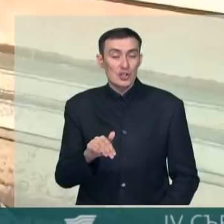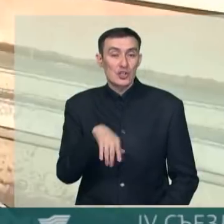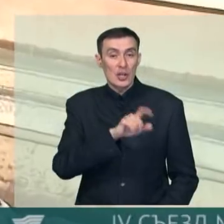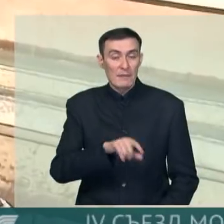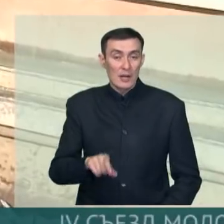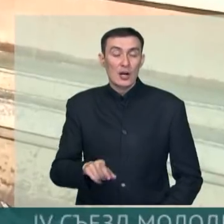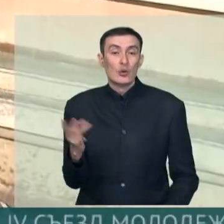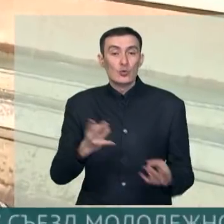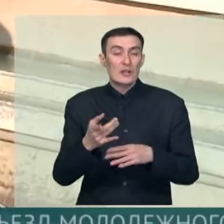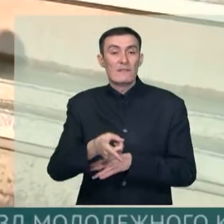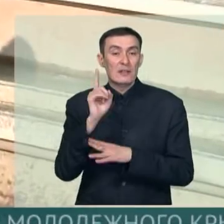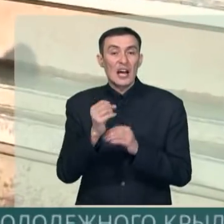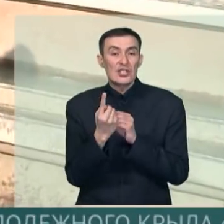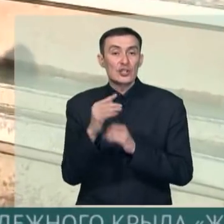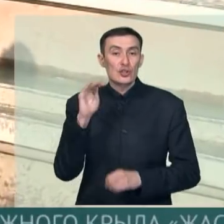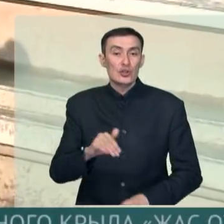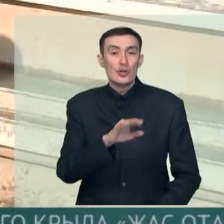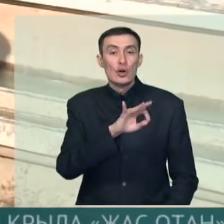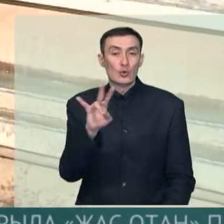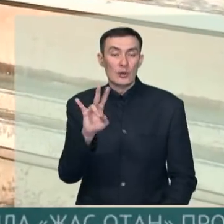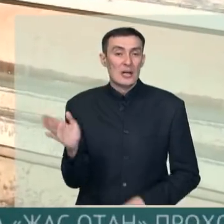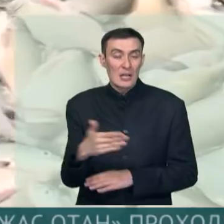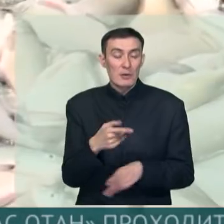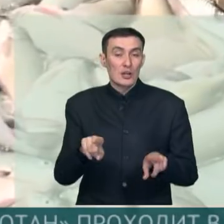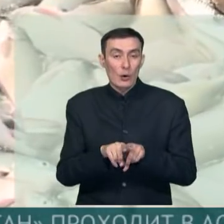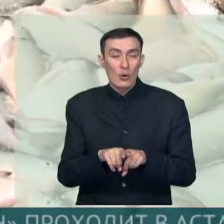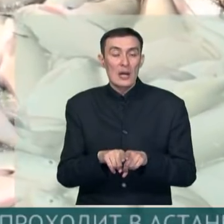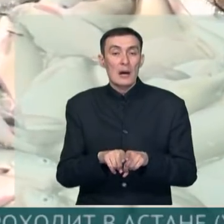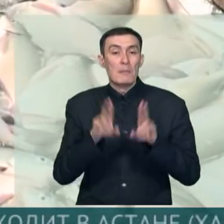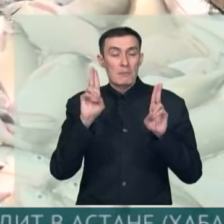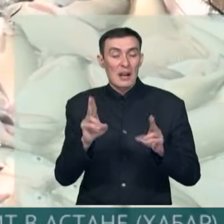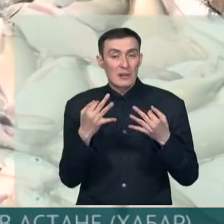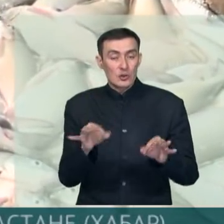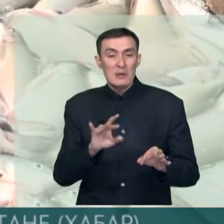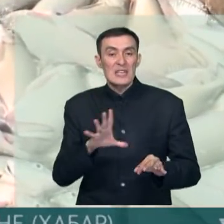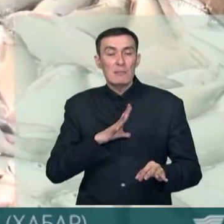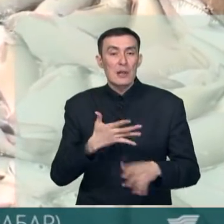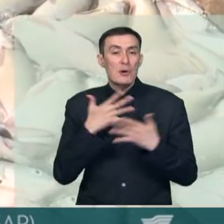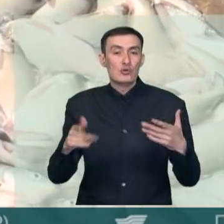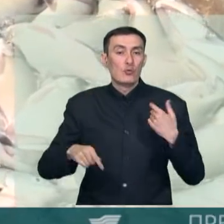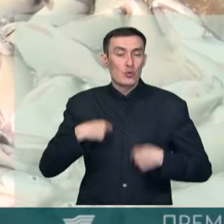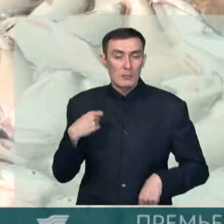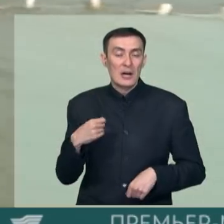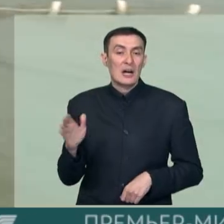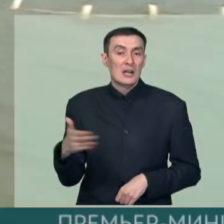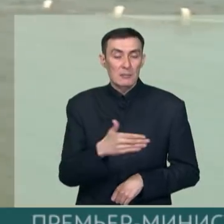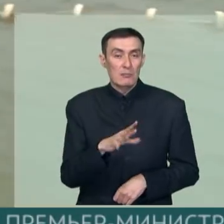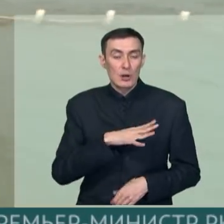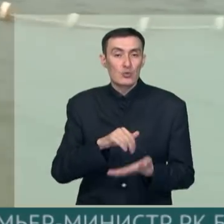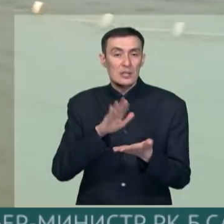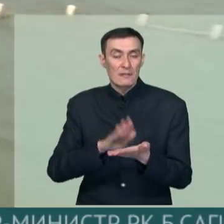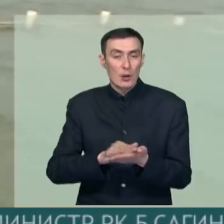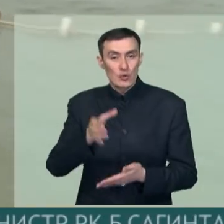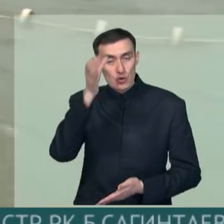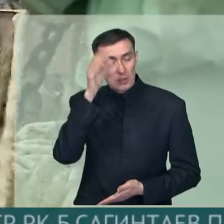человек, предстоит выловить 11 тысяч тонн рыбы. Такой лимит на вылов, чтобы не нанести сильного урона рыбным косякам, установили